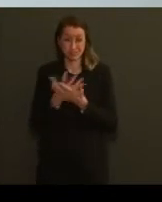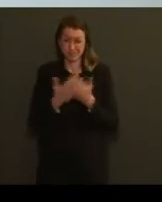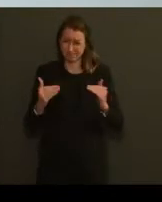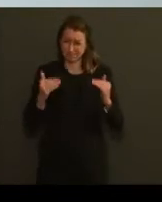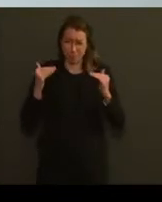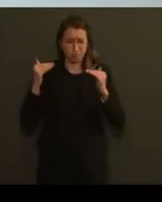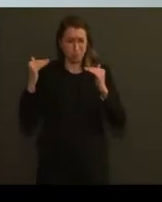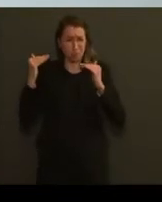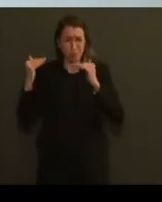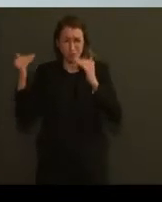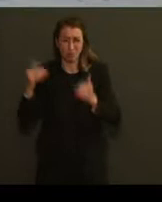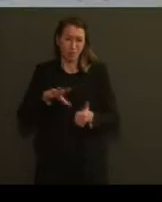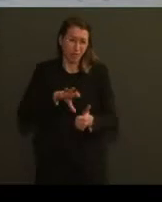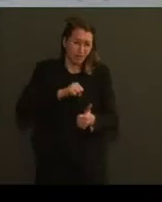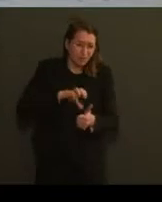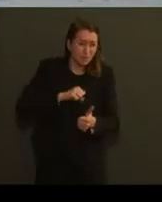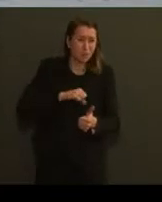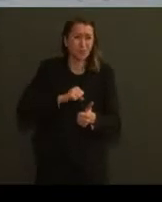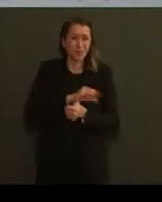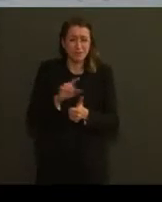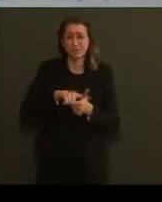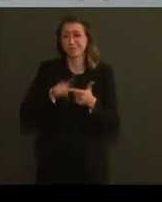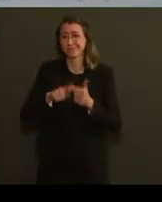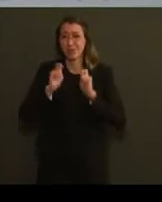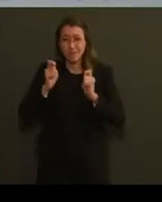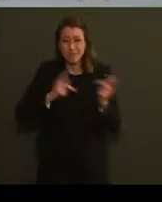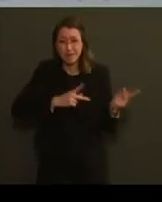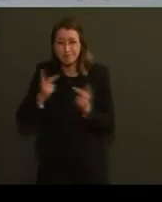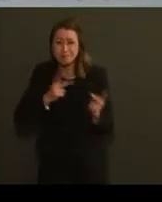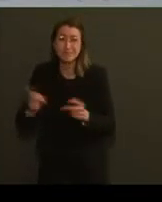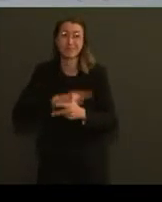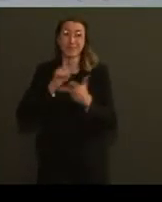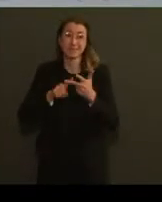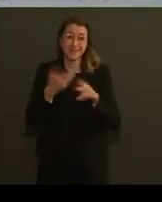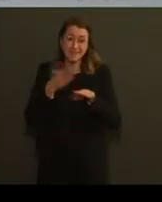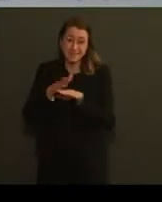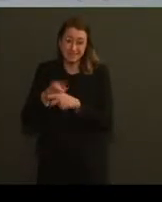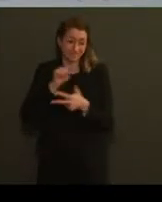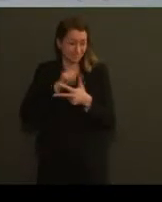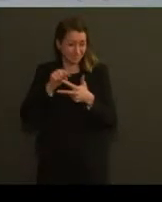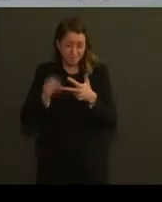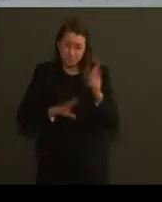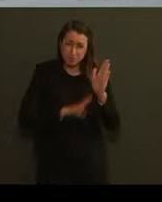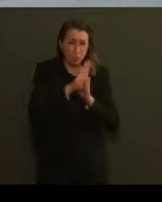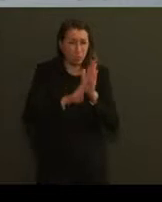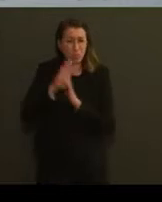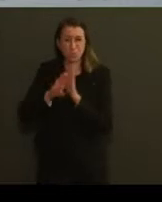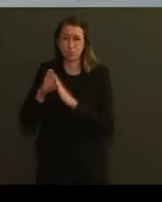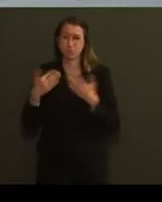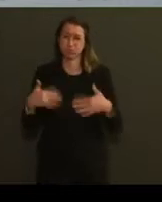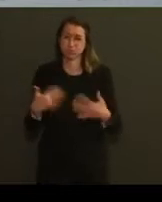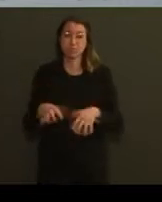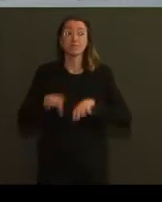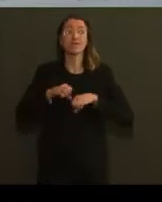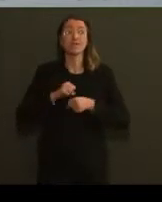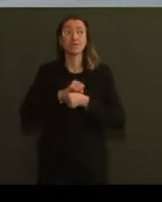des infections que des hospitalisations et que des décès. En résumé, les infections doublent actuellement tous les 8 jours et